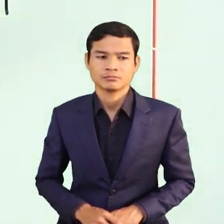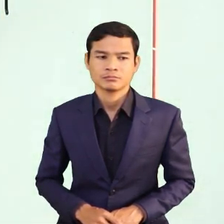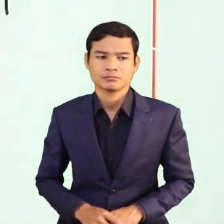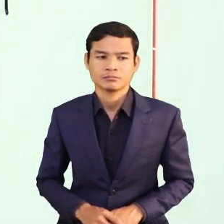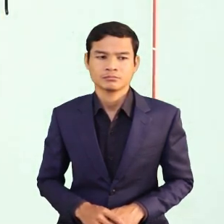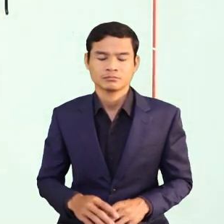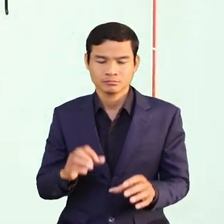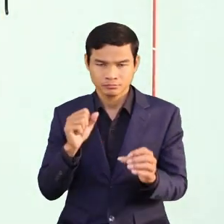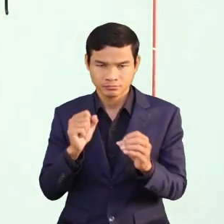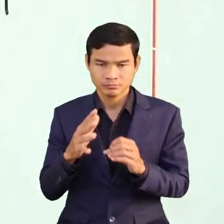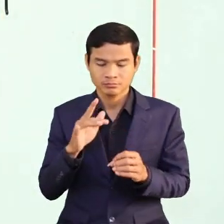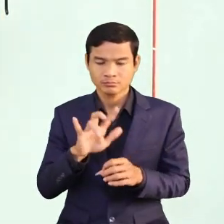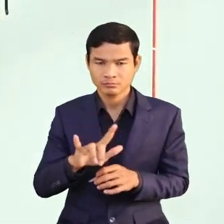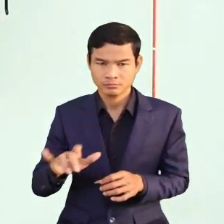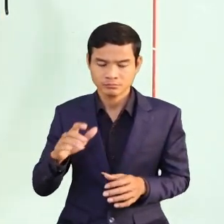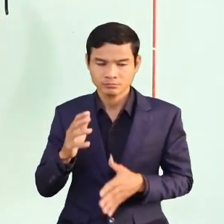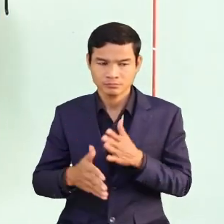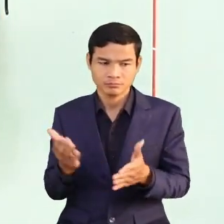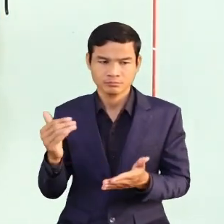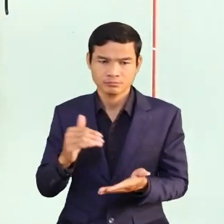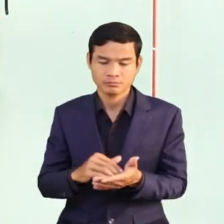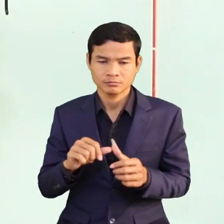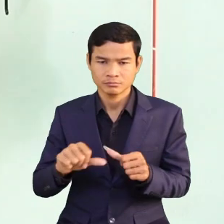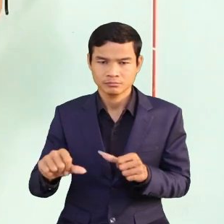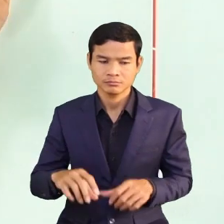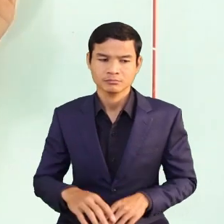จับน้ำประกอบบันต่อ